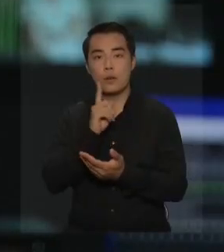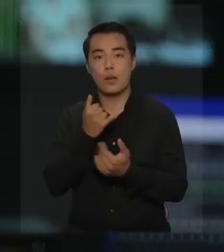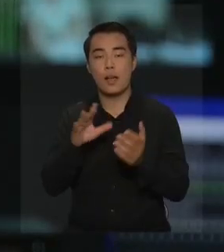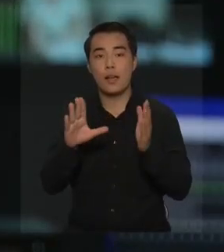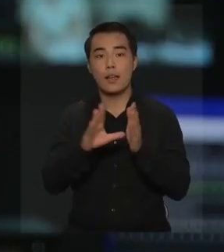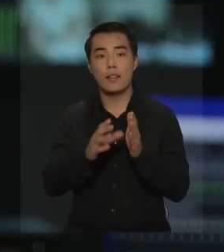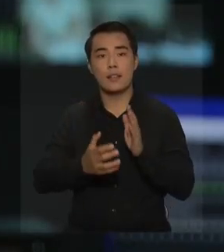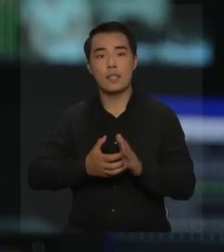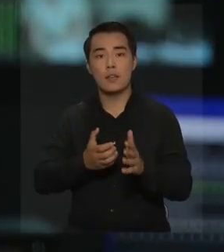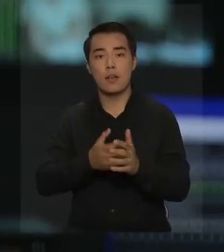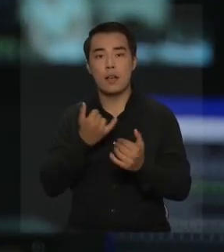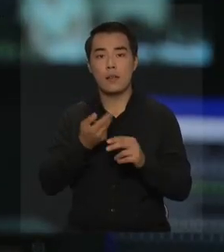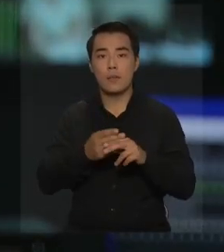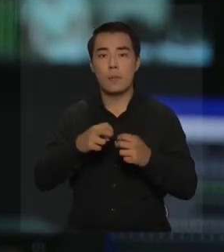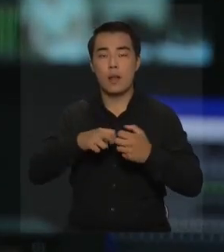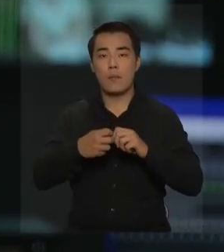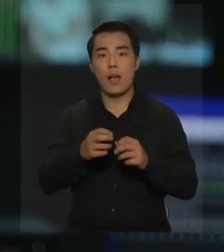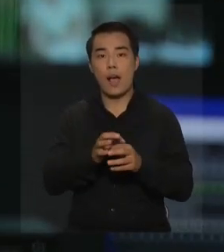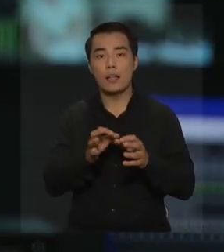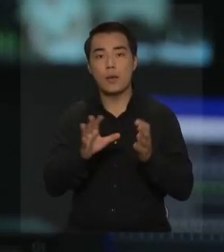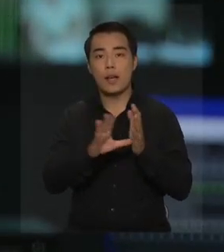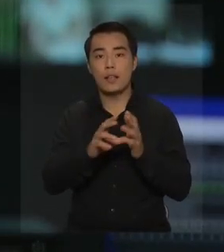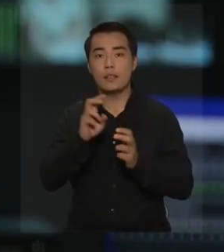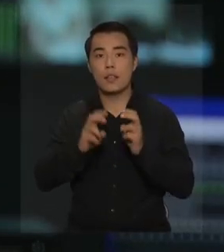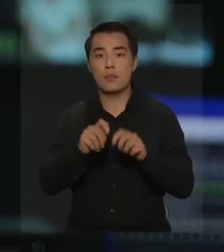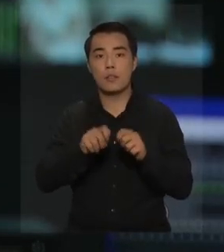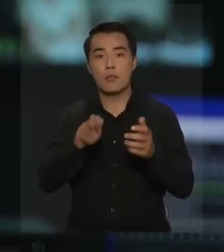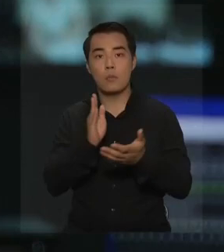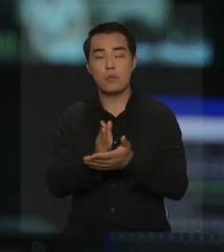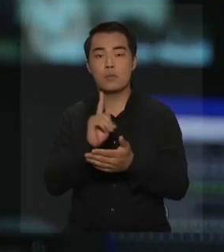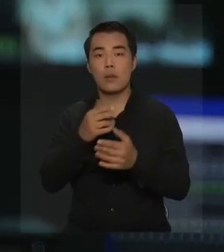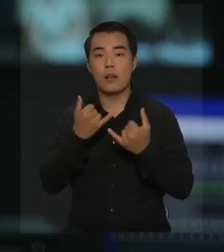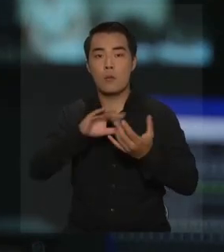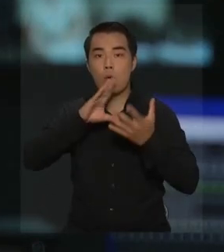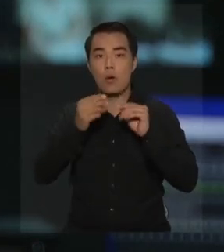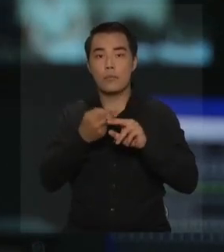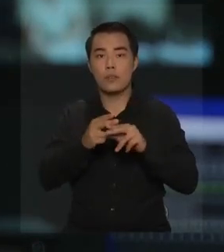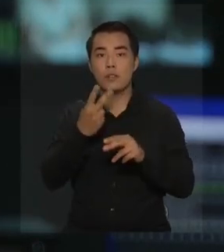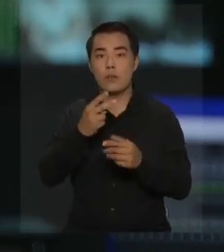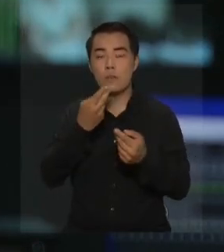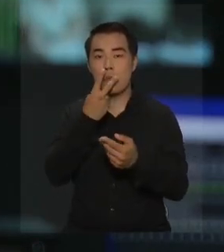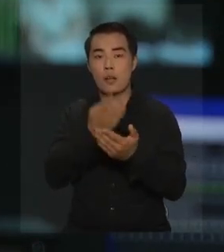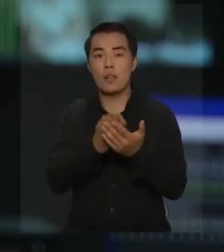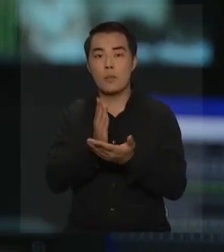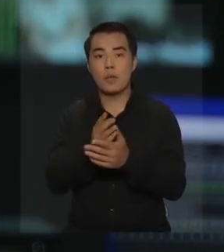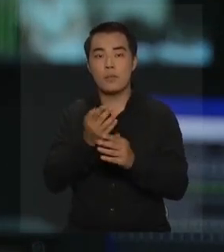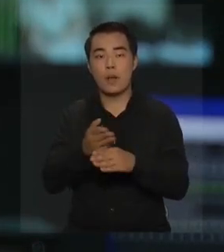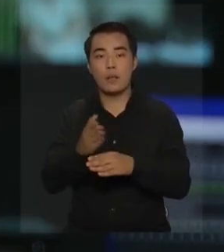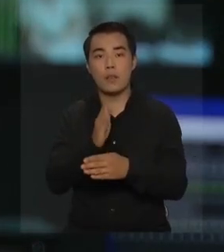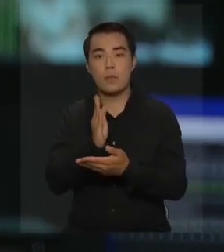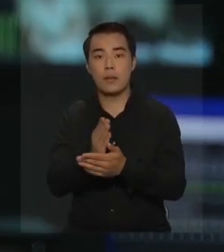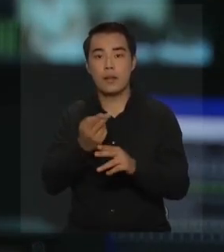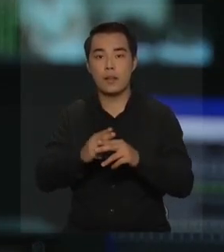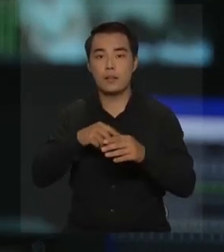Энергия тапшылығын жоюдың төте жолы атом электр станциясын салу. Бірақ қазір қоғам пікірі екіге жарылып тұр, оны өздеріңізде жақсы білесіздер.